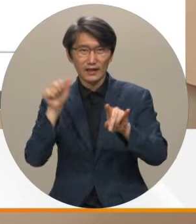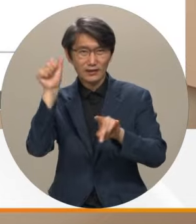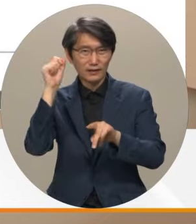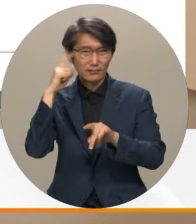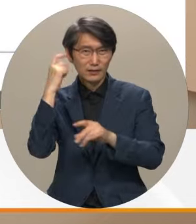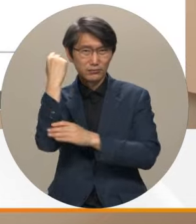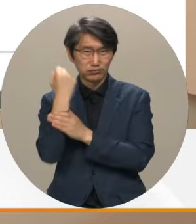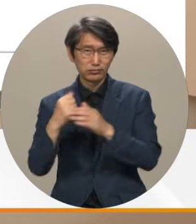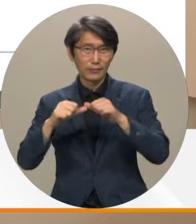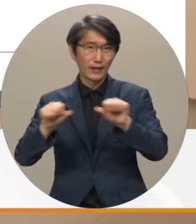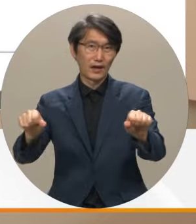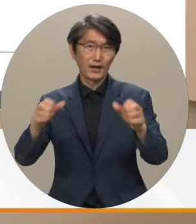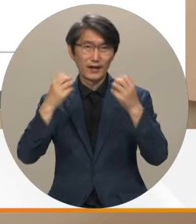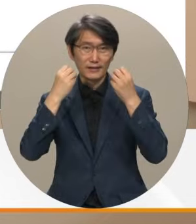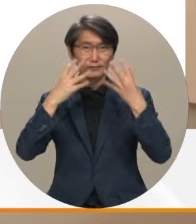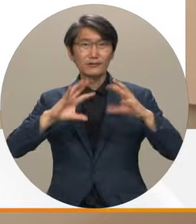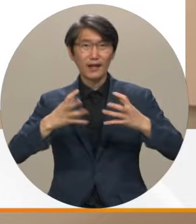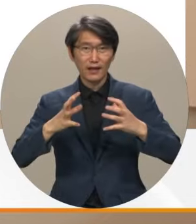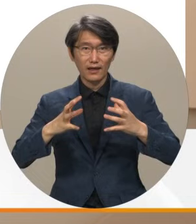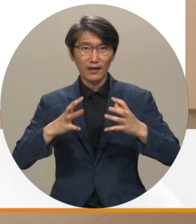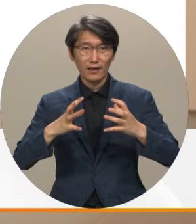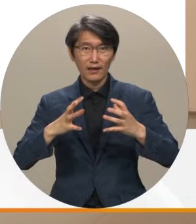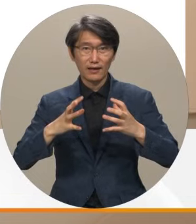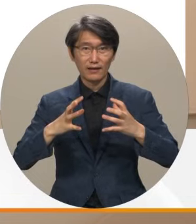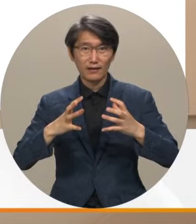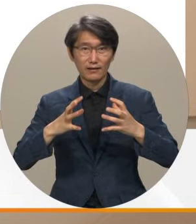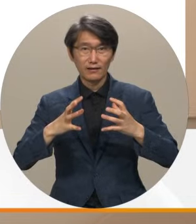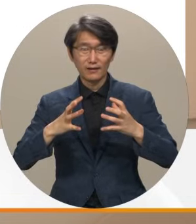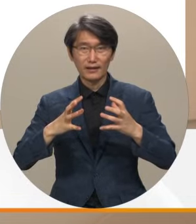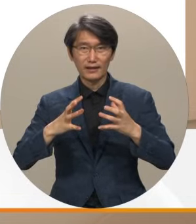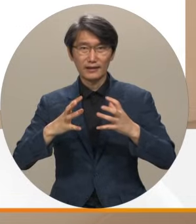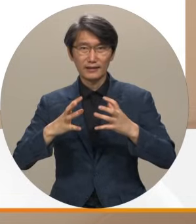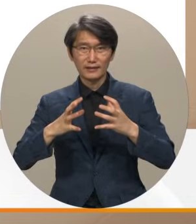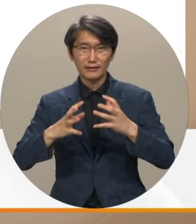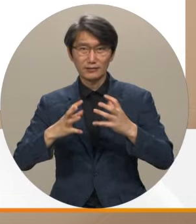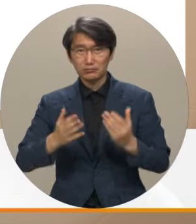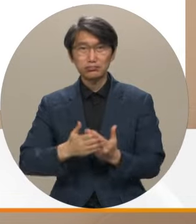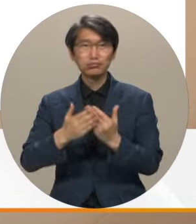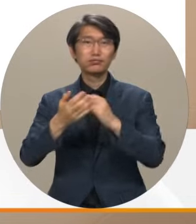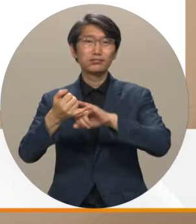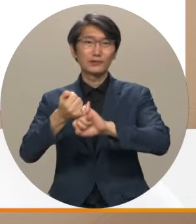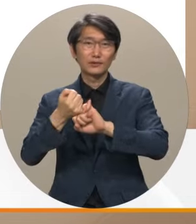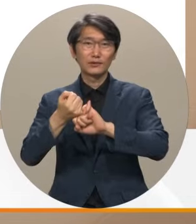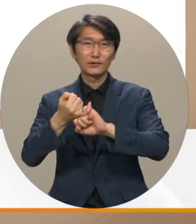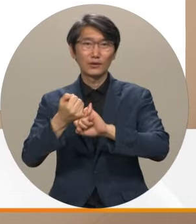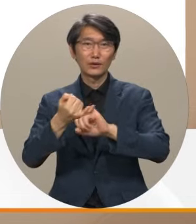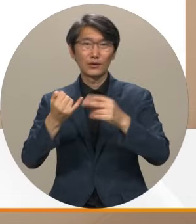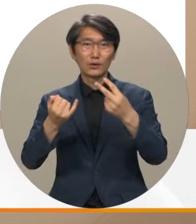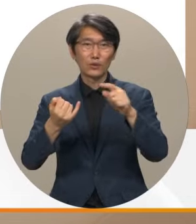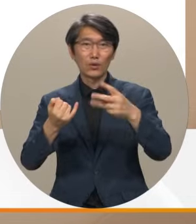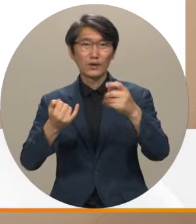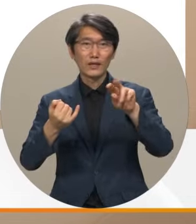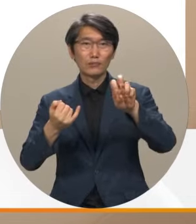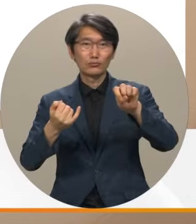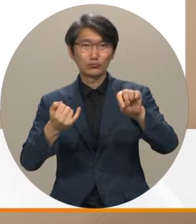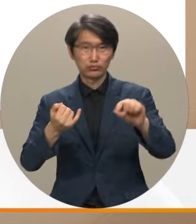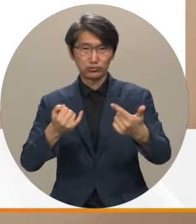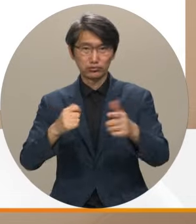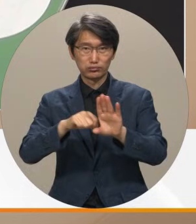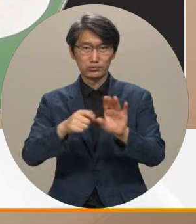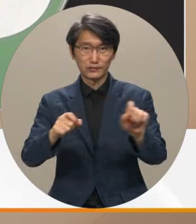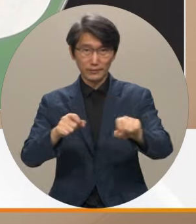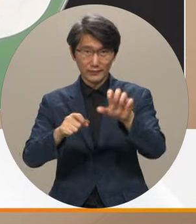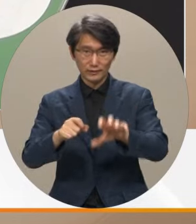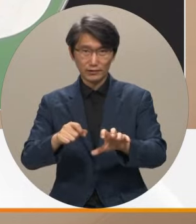근대 국가로서의 그 약속을 했던 독립문 앞에서 그런데 그런 그